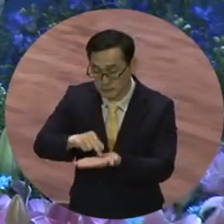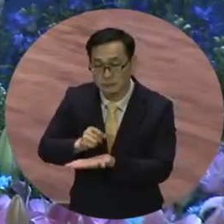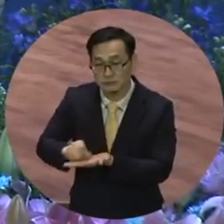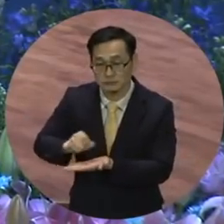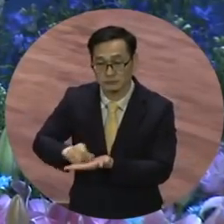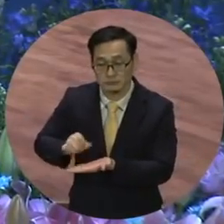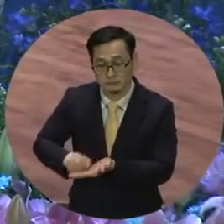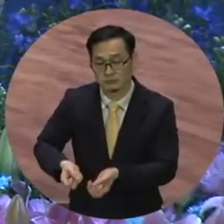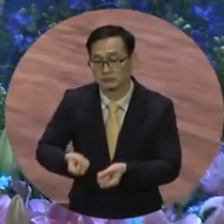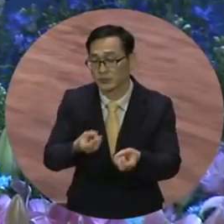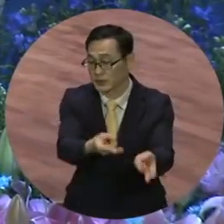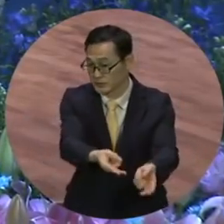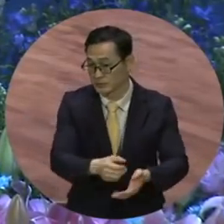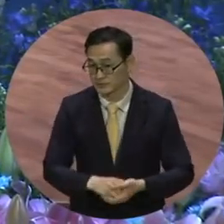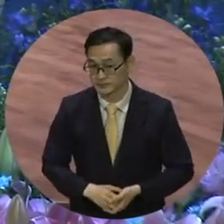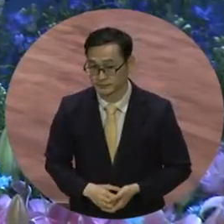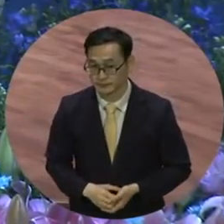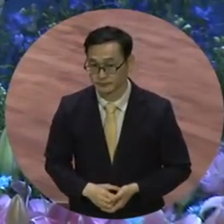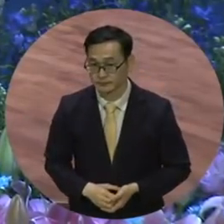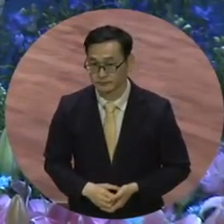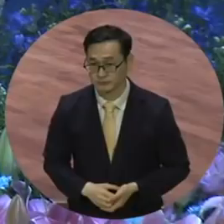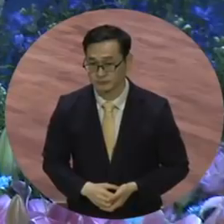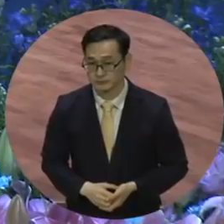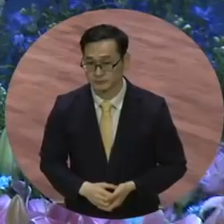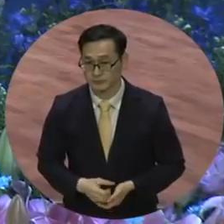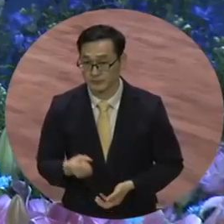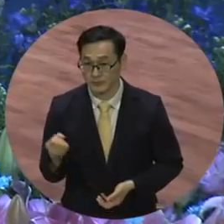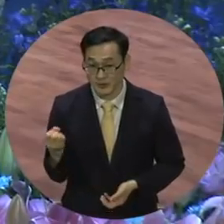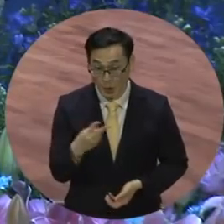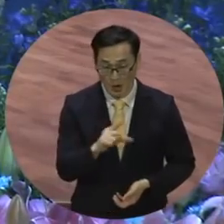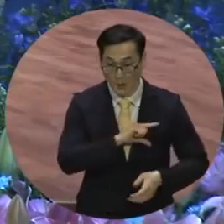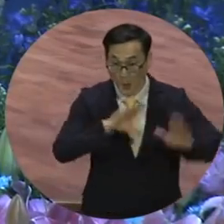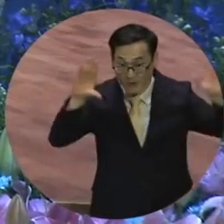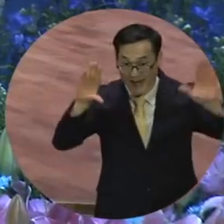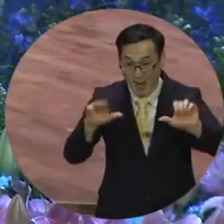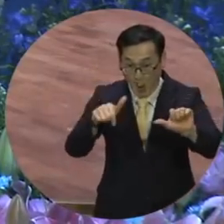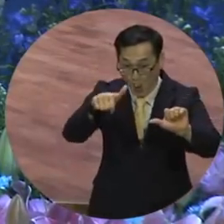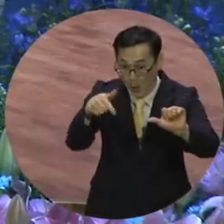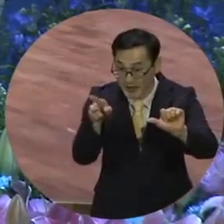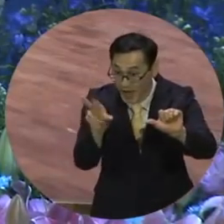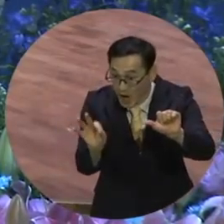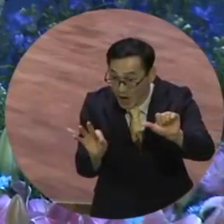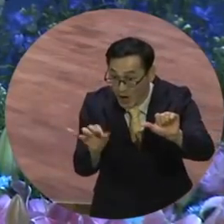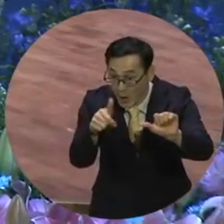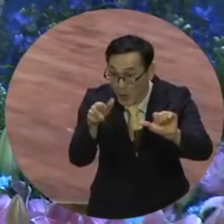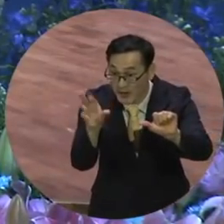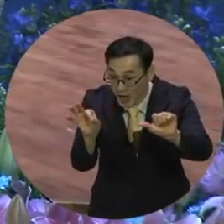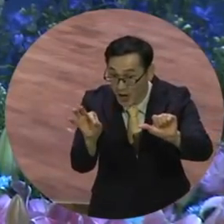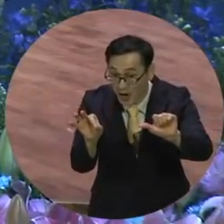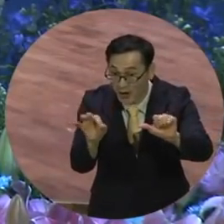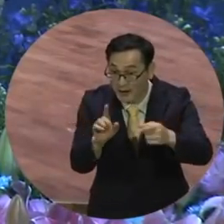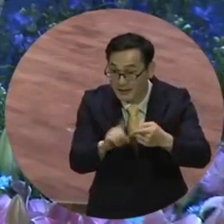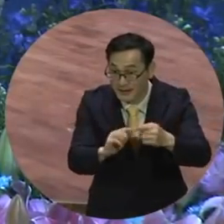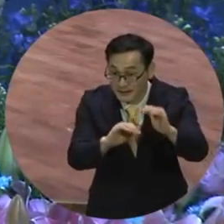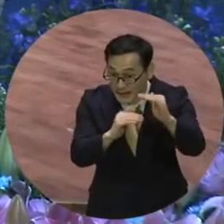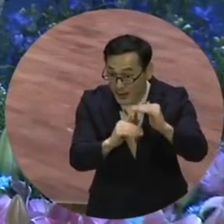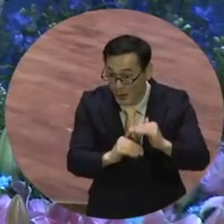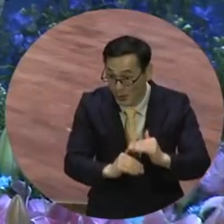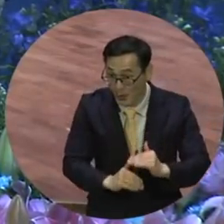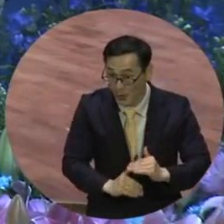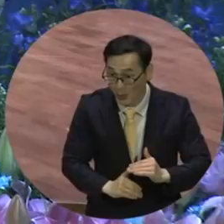유대인들이 그렇게 철저하게 믿고 있던 모세 오경 토라의 내용으로 확실하게 선을 쫙 긋고 있어요.